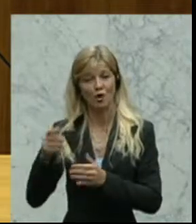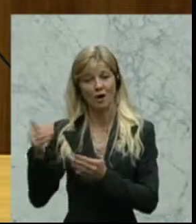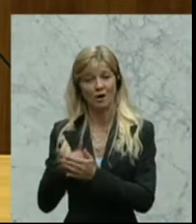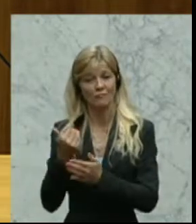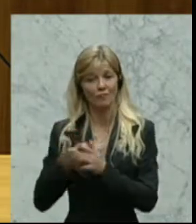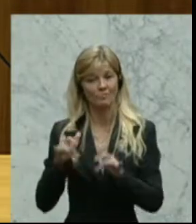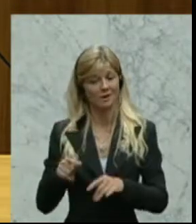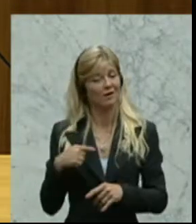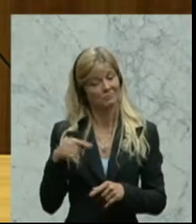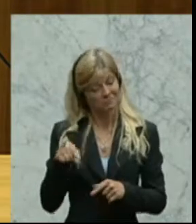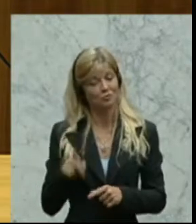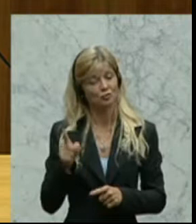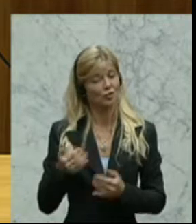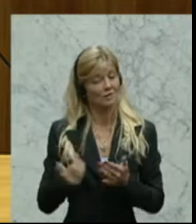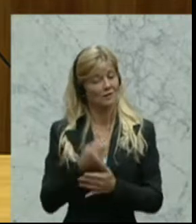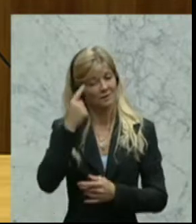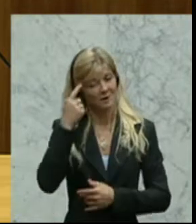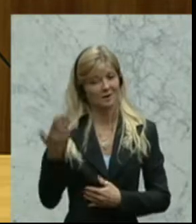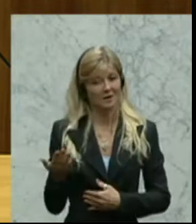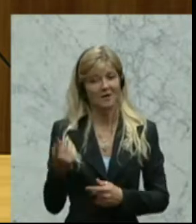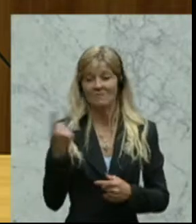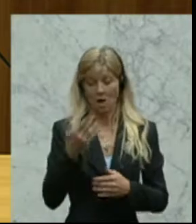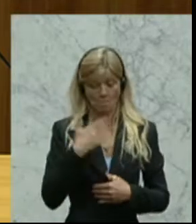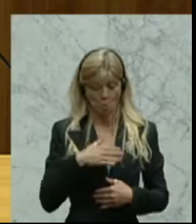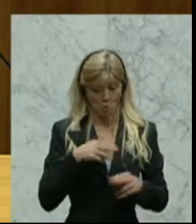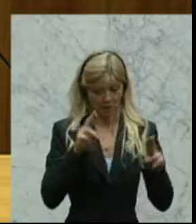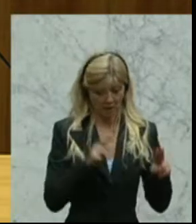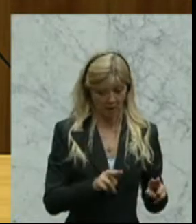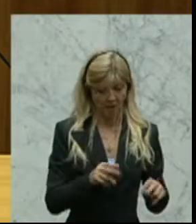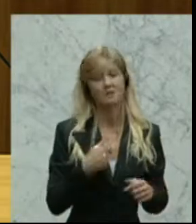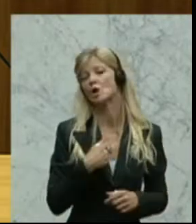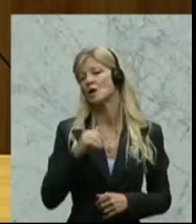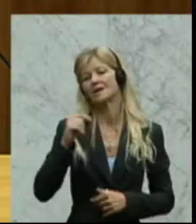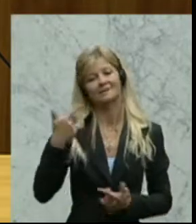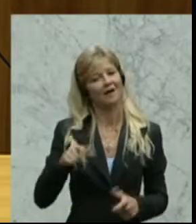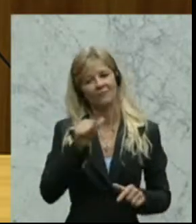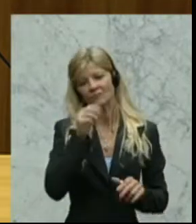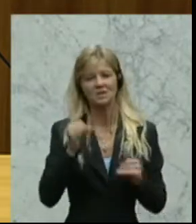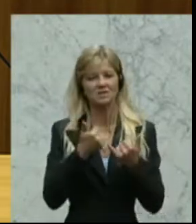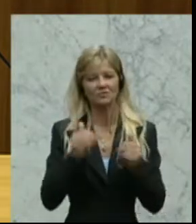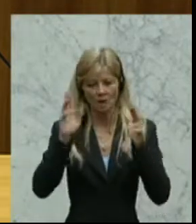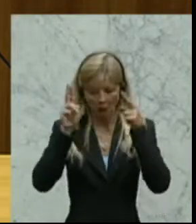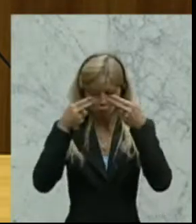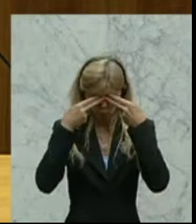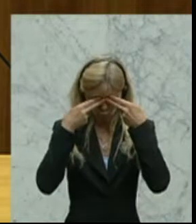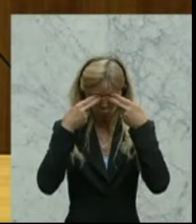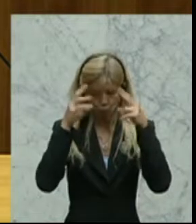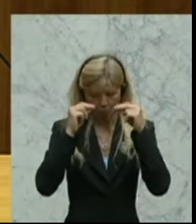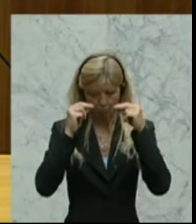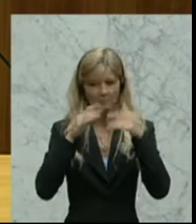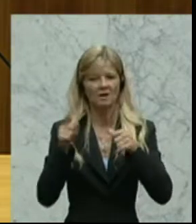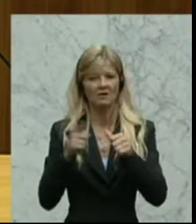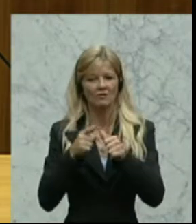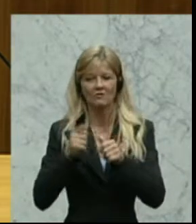will, kann die Augen vor einer höheren Besteuerung von Vermögen nicht verschließen. Das gilt insbesondere für